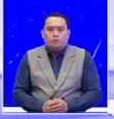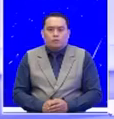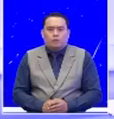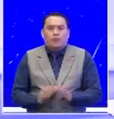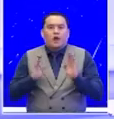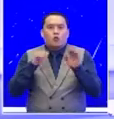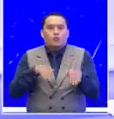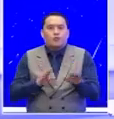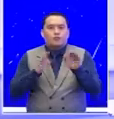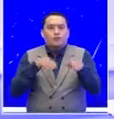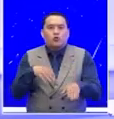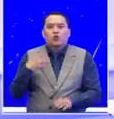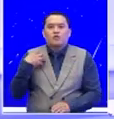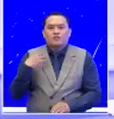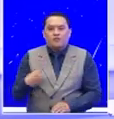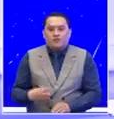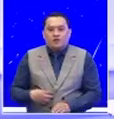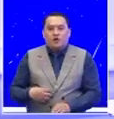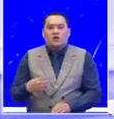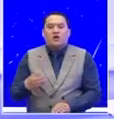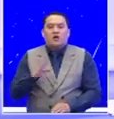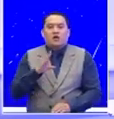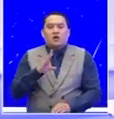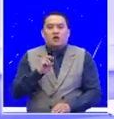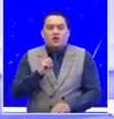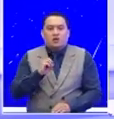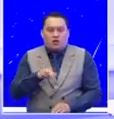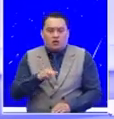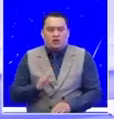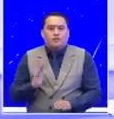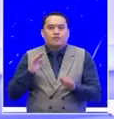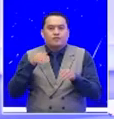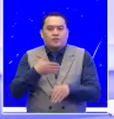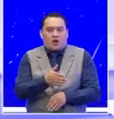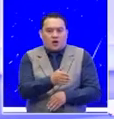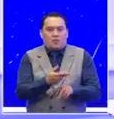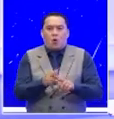У морских берегов Франции появились киты. Они бороздят морское пространство